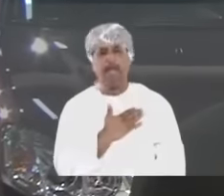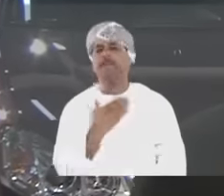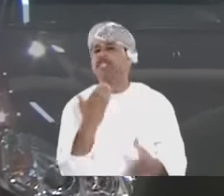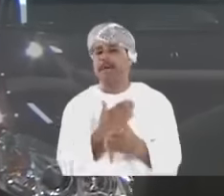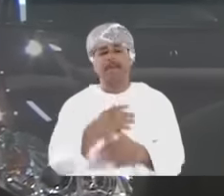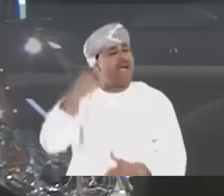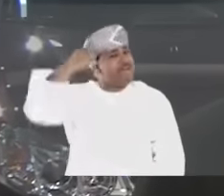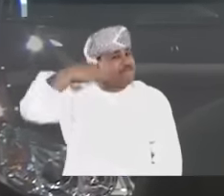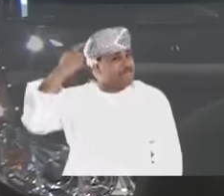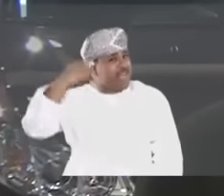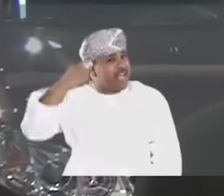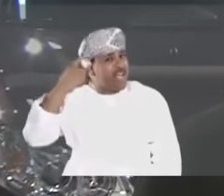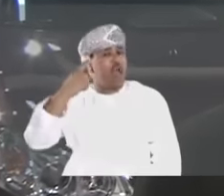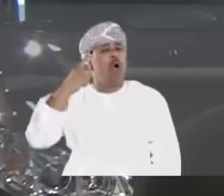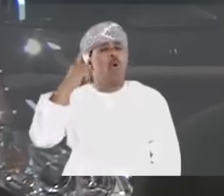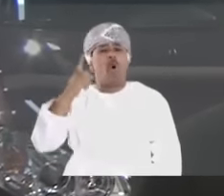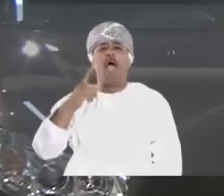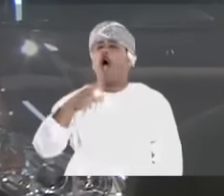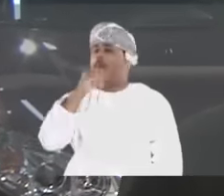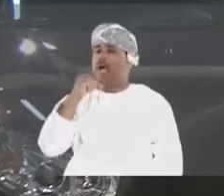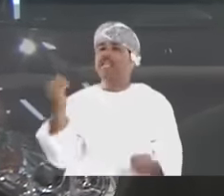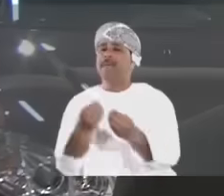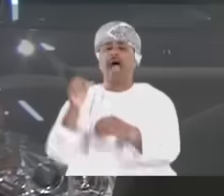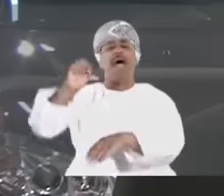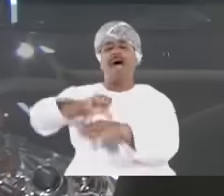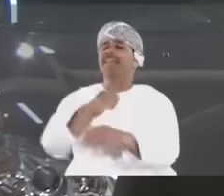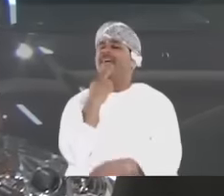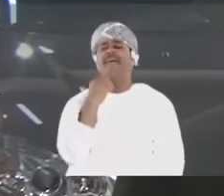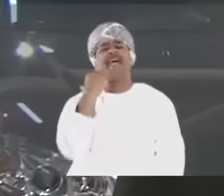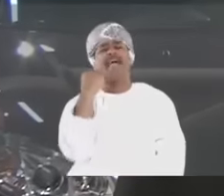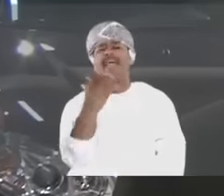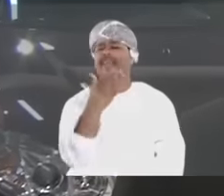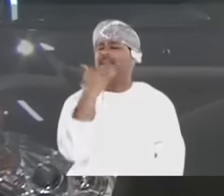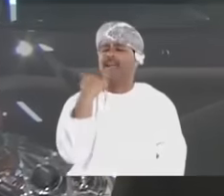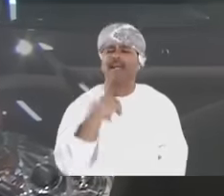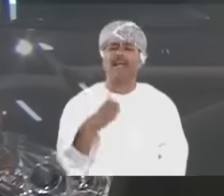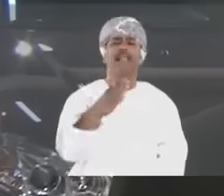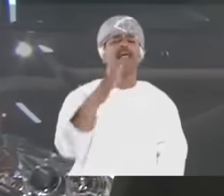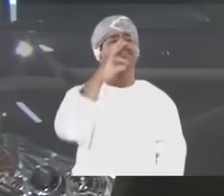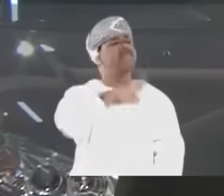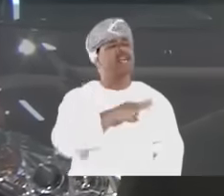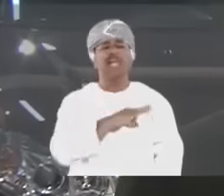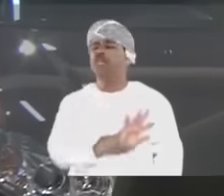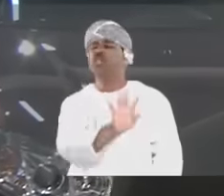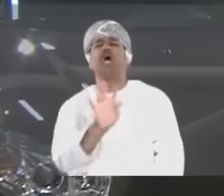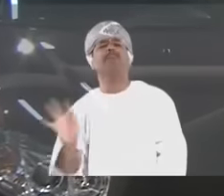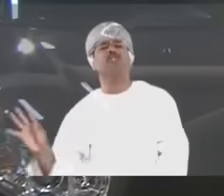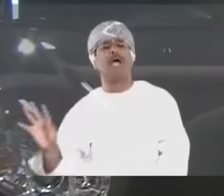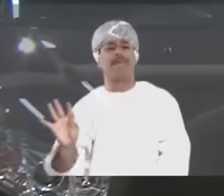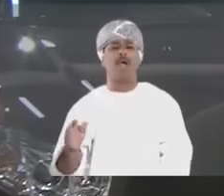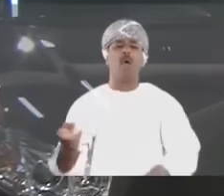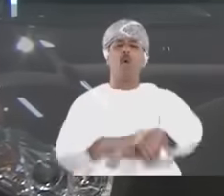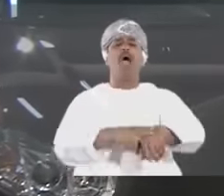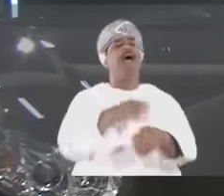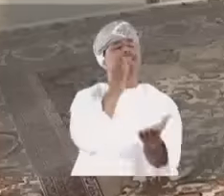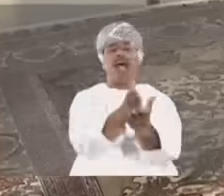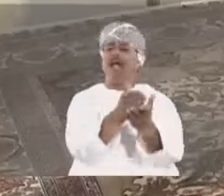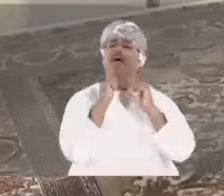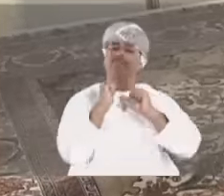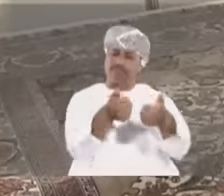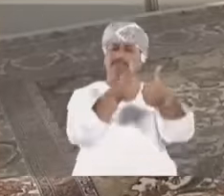نية ونوايا البلدين هي خيرة لصالح الشعبين، فهذا سيتحقق.